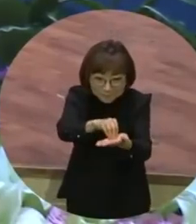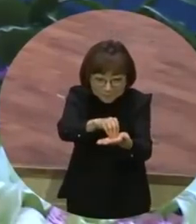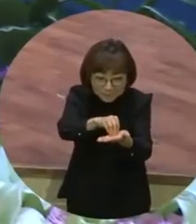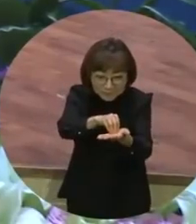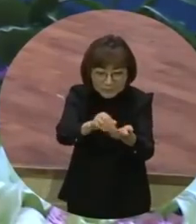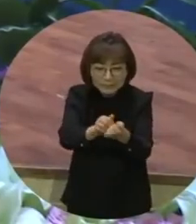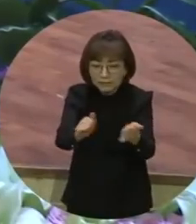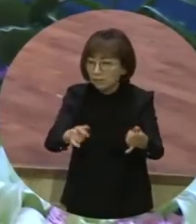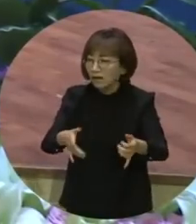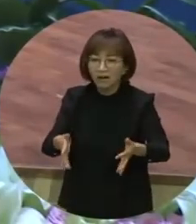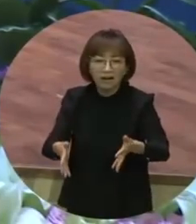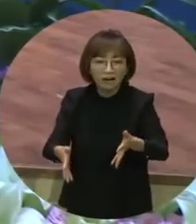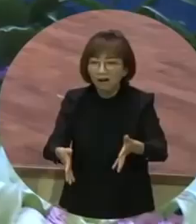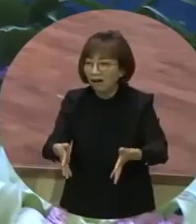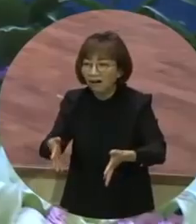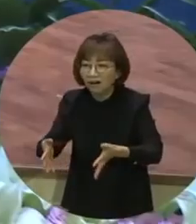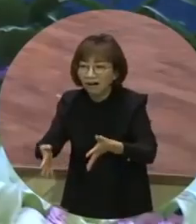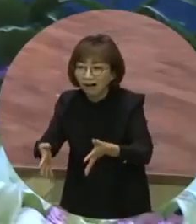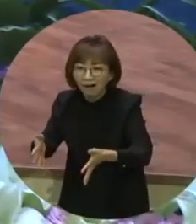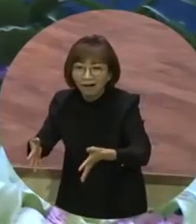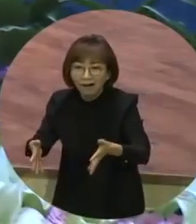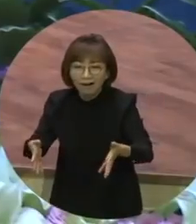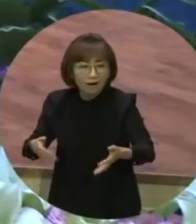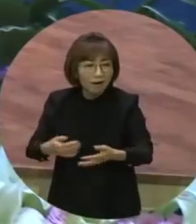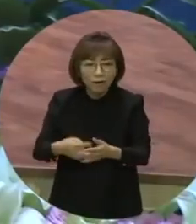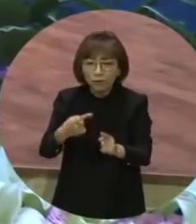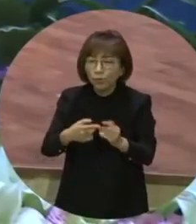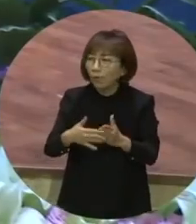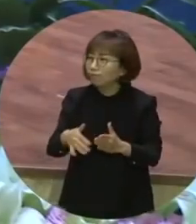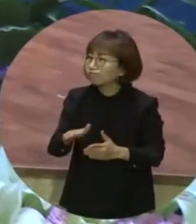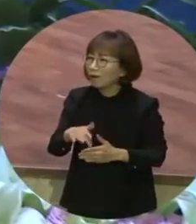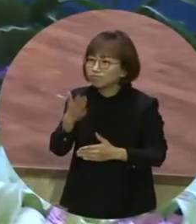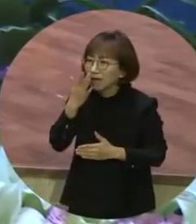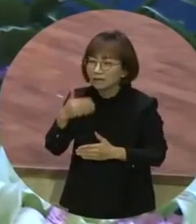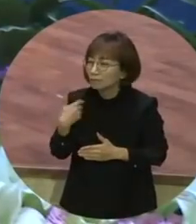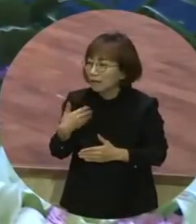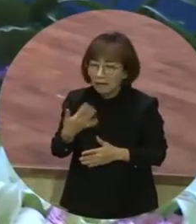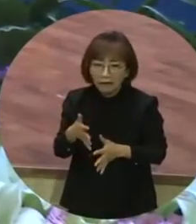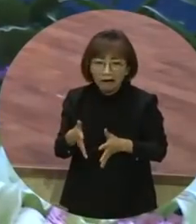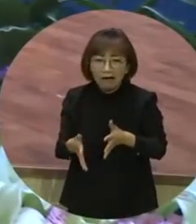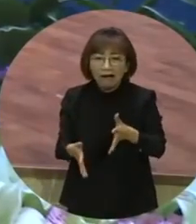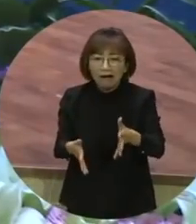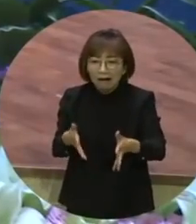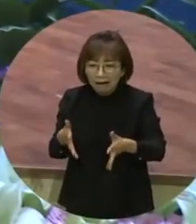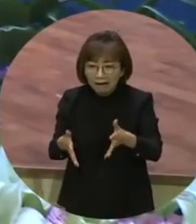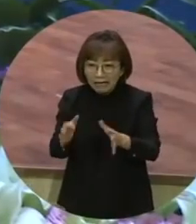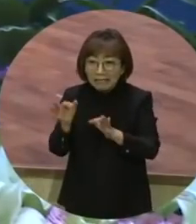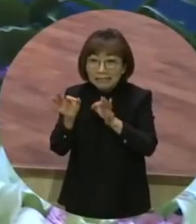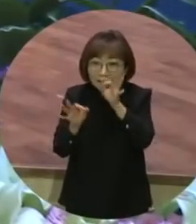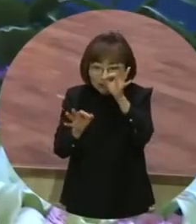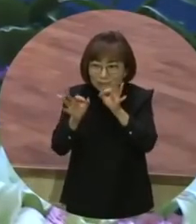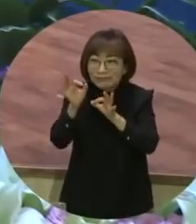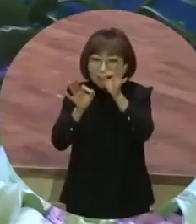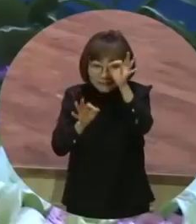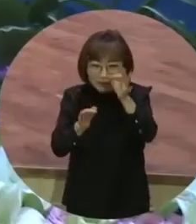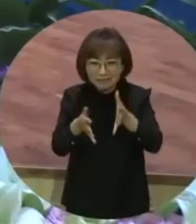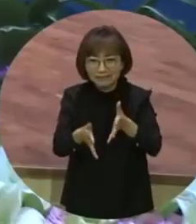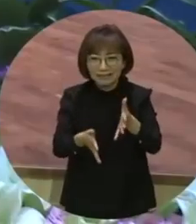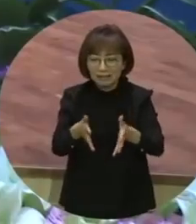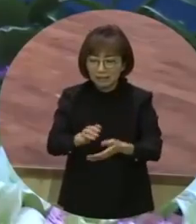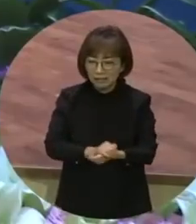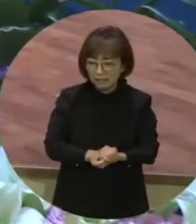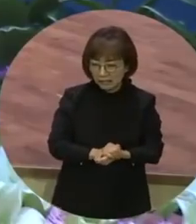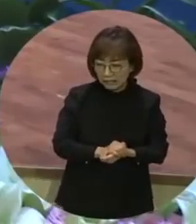가족은 어설프고 참 서툴고 볼 때 너무너무 그렇게 좀 한심하게